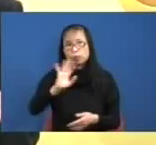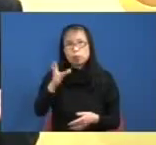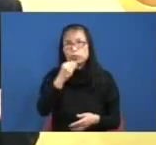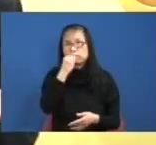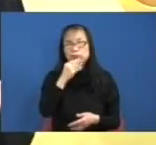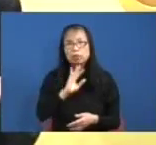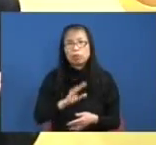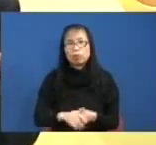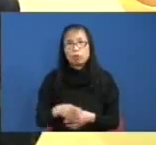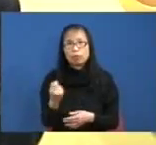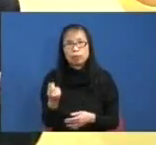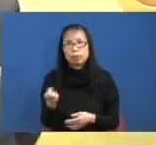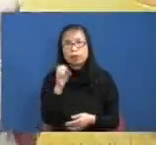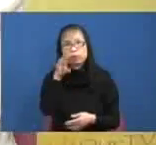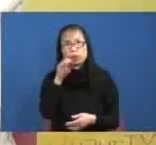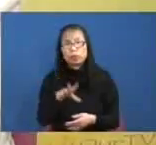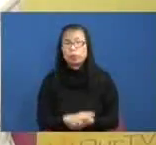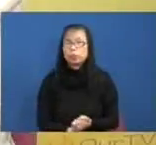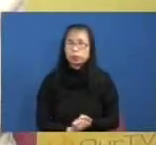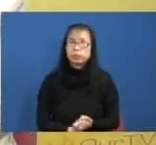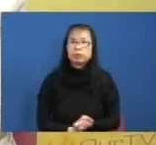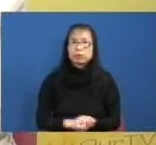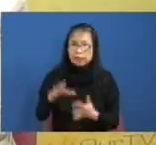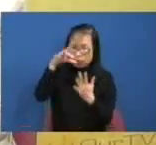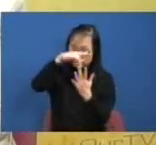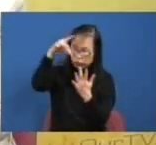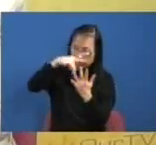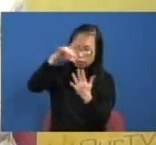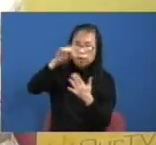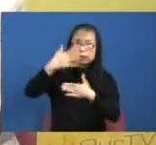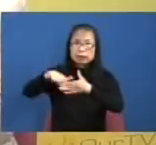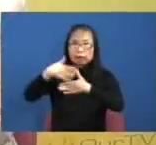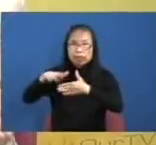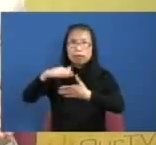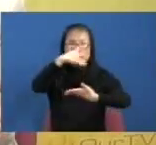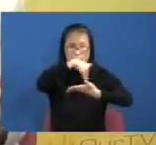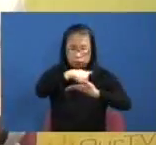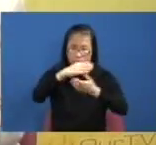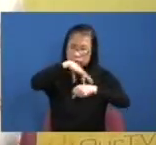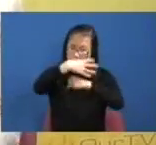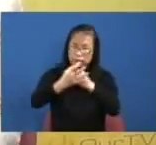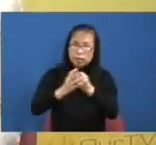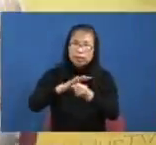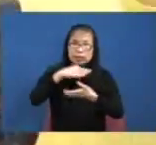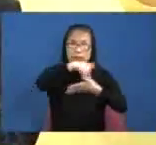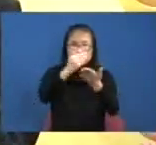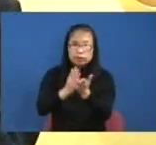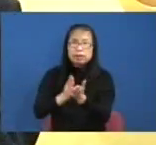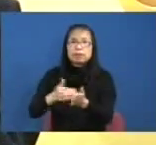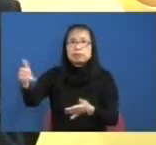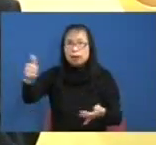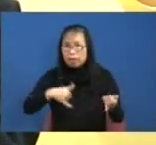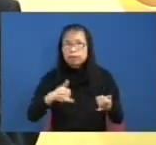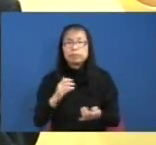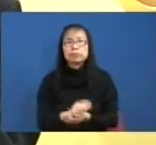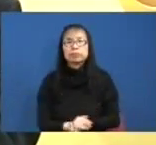咁咁簡單就係、 是。即係變咗咧，就要選擇其他世界各地。 從世界各地嚟啦。 或者祖國啦，係。 冇